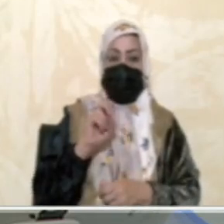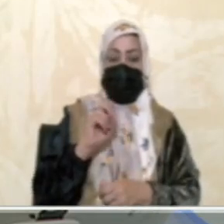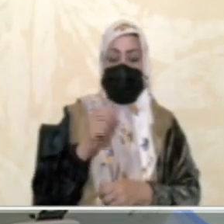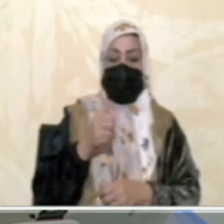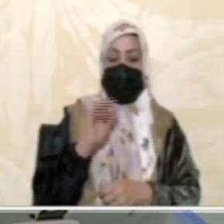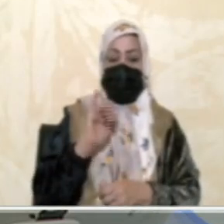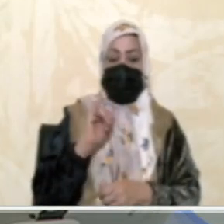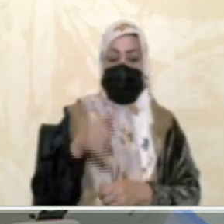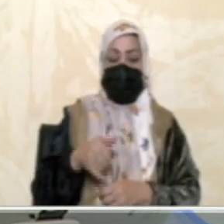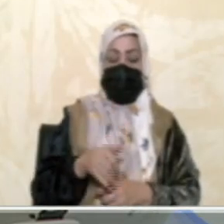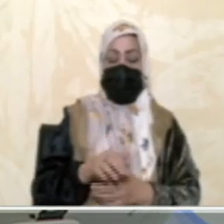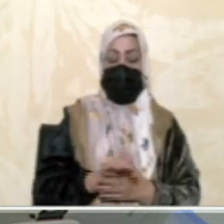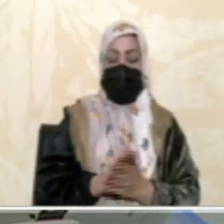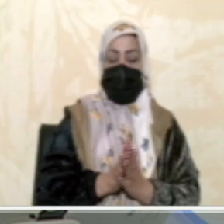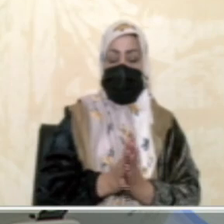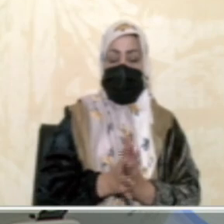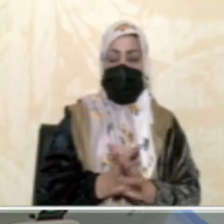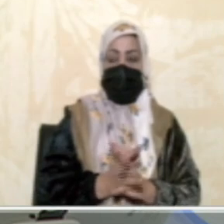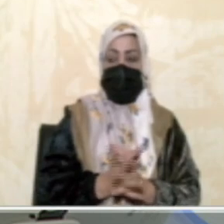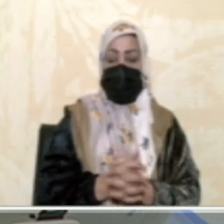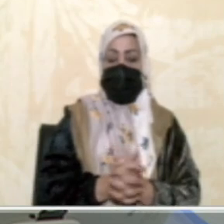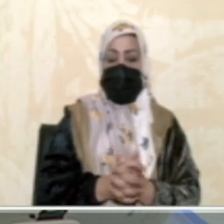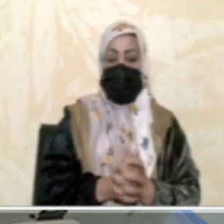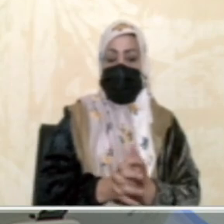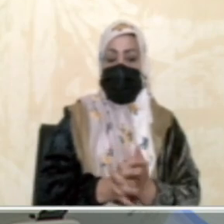انت على الهوايا بالقاسم بسؤالك